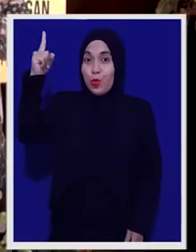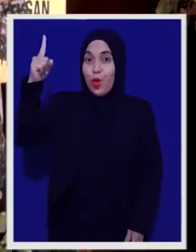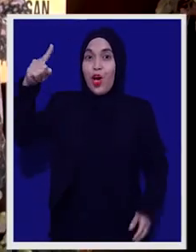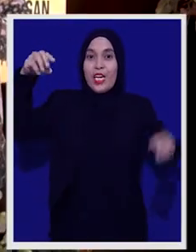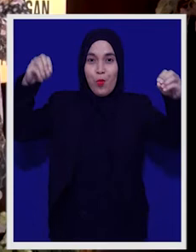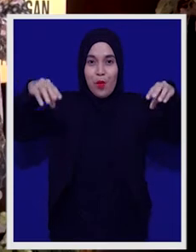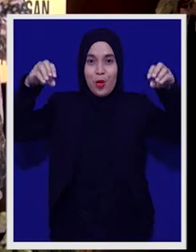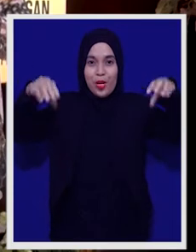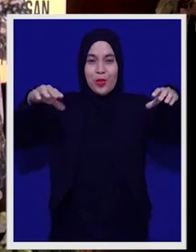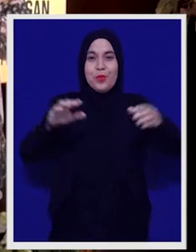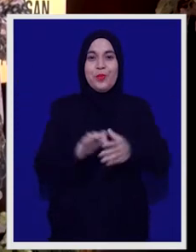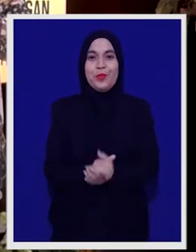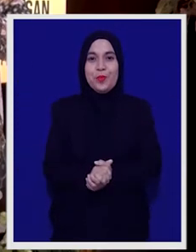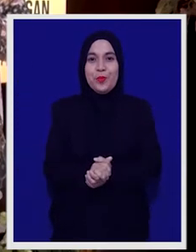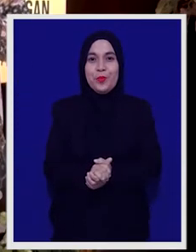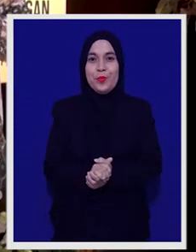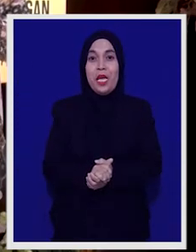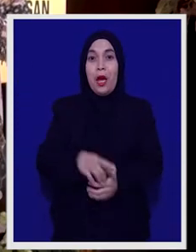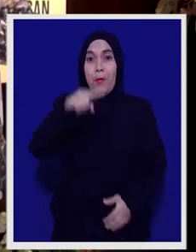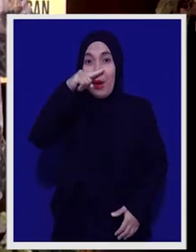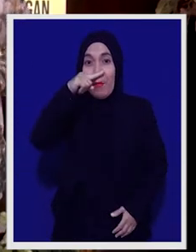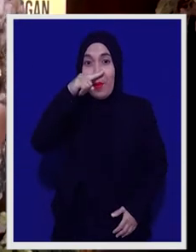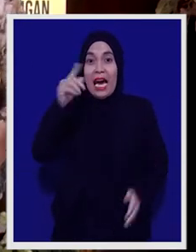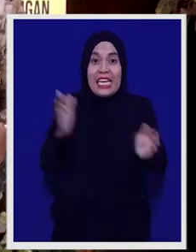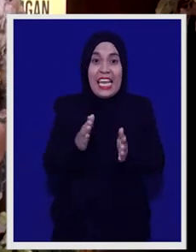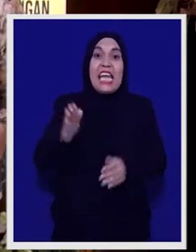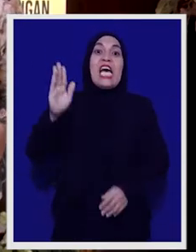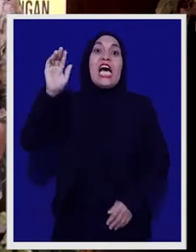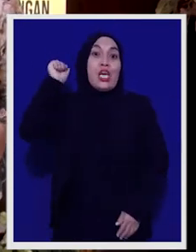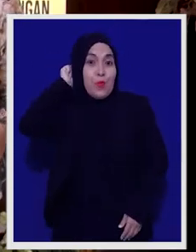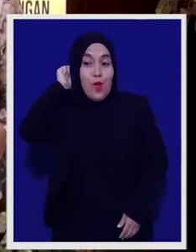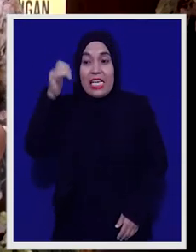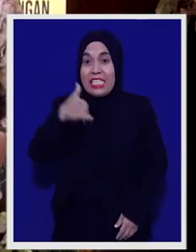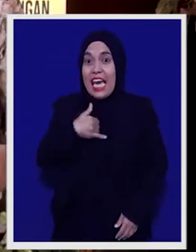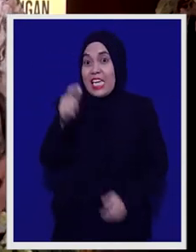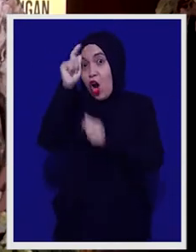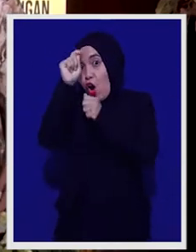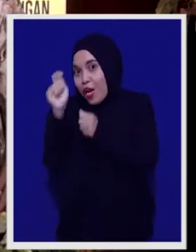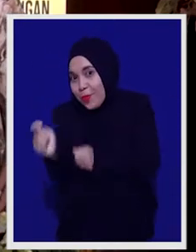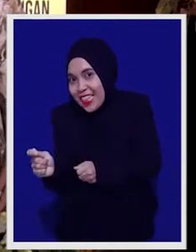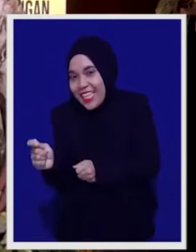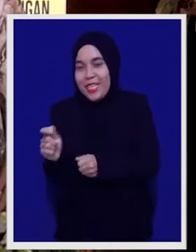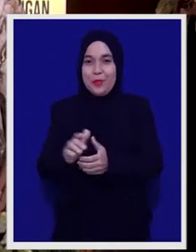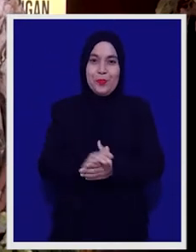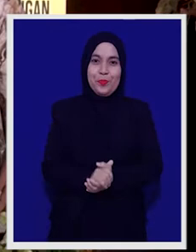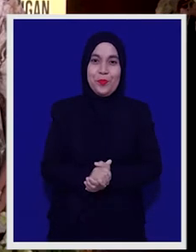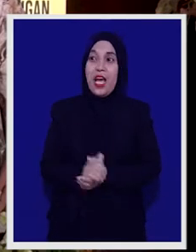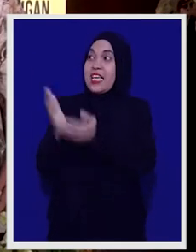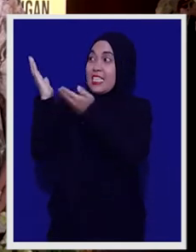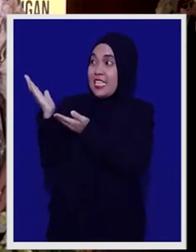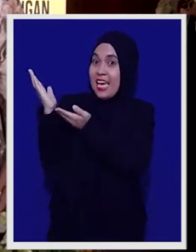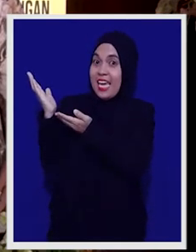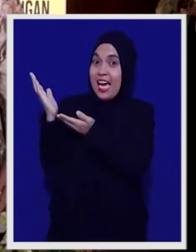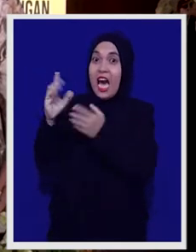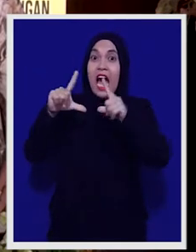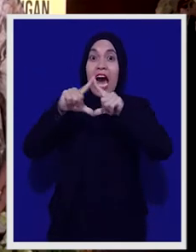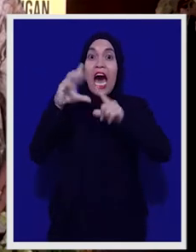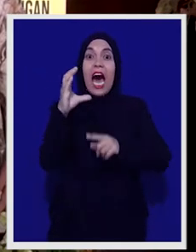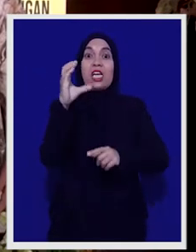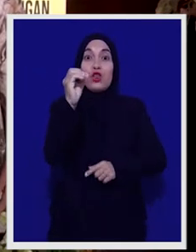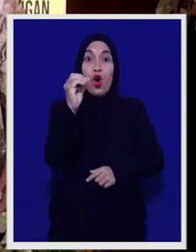Assalamualaikum warahmatullahi wabarakatuh. Bapak dan Ibu yang saya hormati, saya Aco